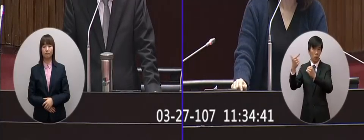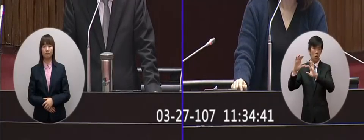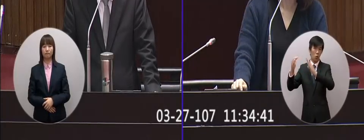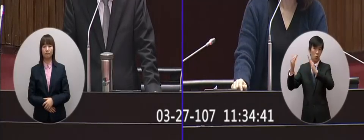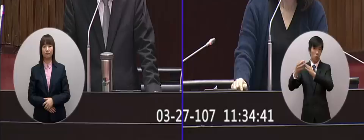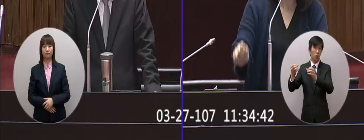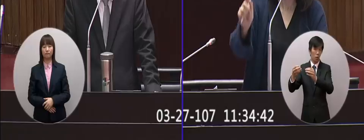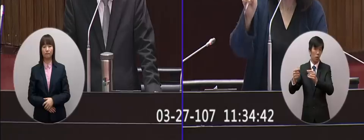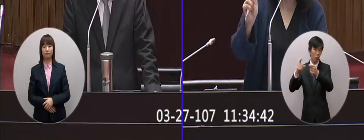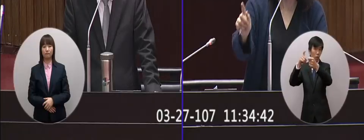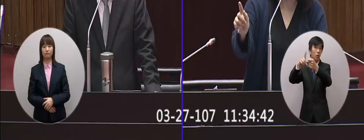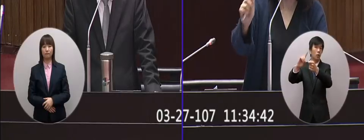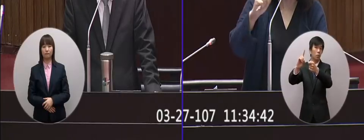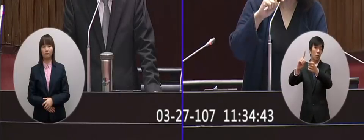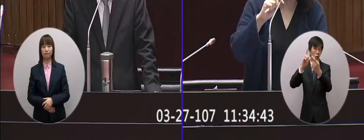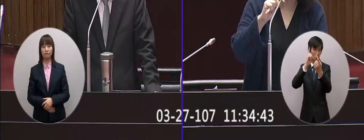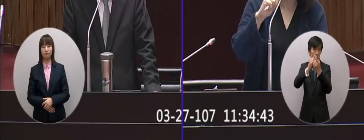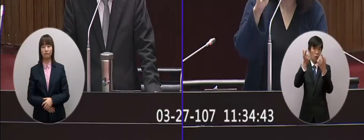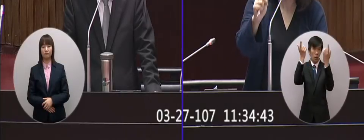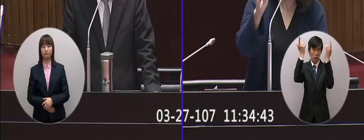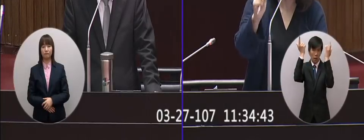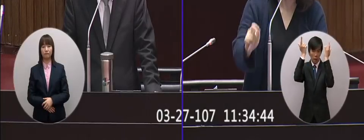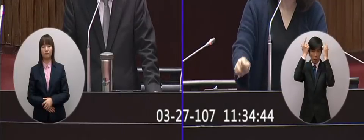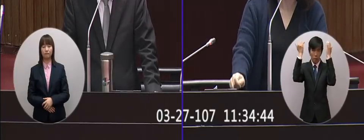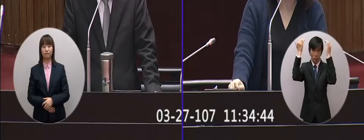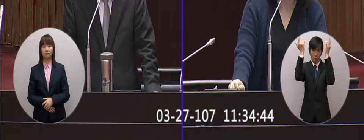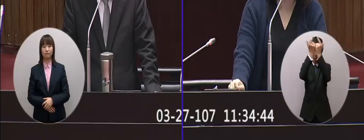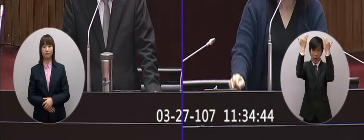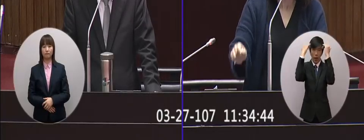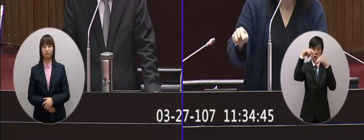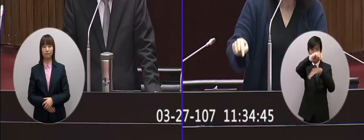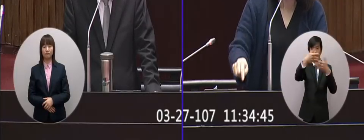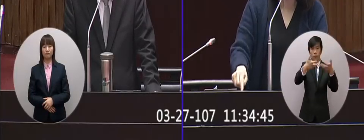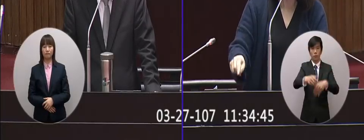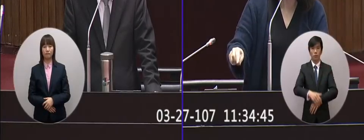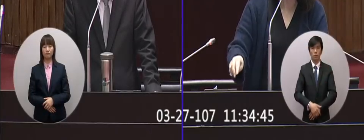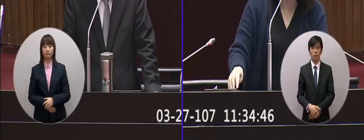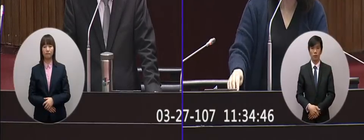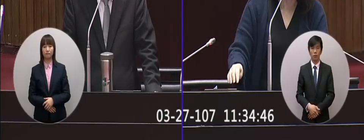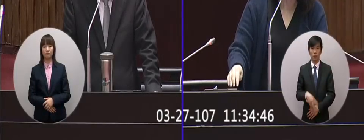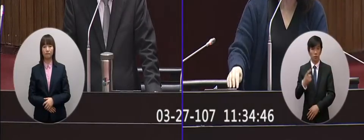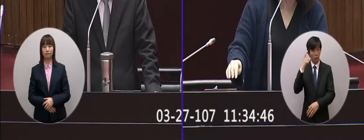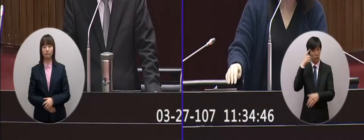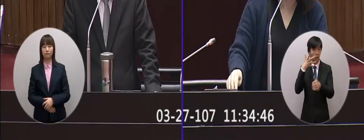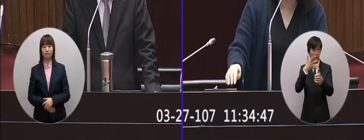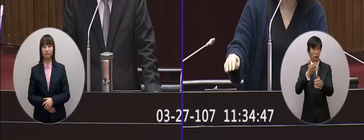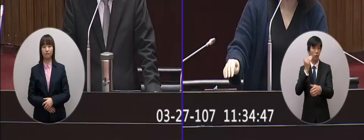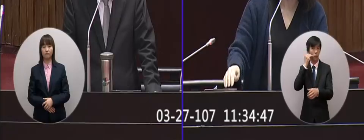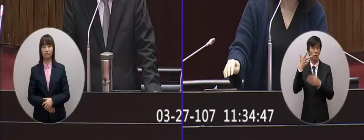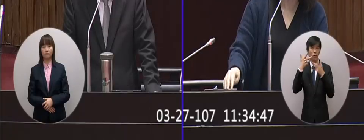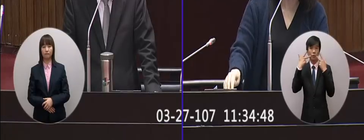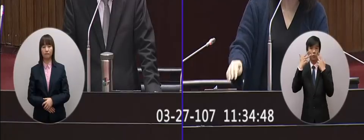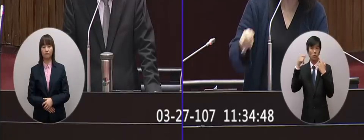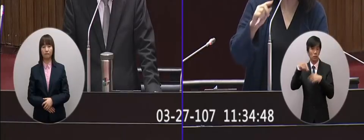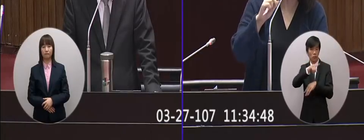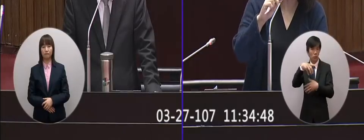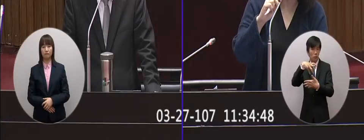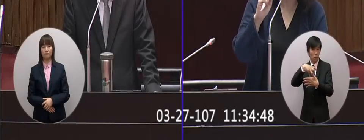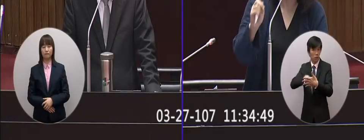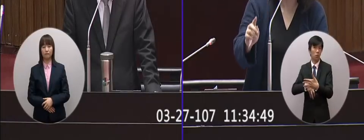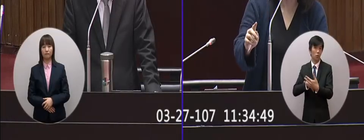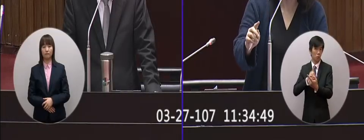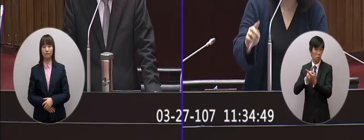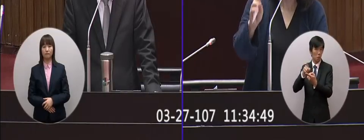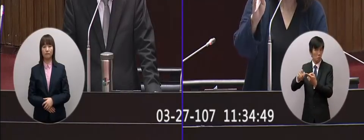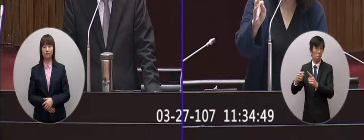韩，处理北韩这个捣蛋鬼。所以本席想要请教。原住民的传统，在原住民传统领域进行开发所